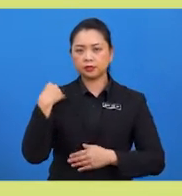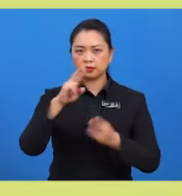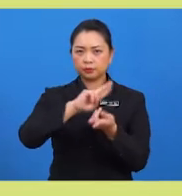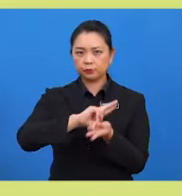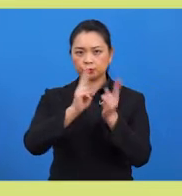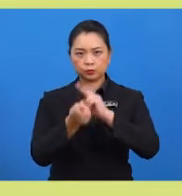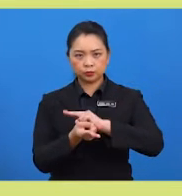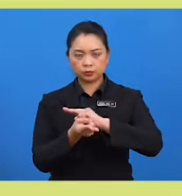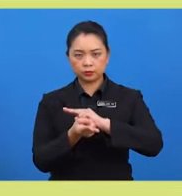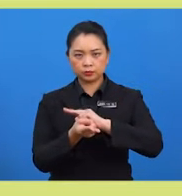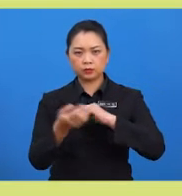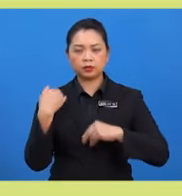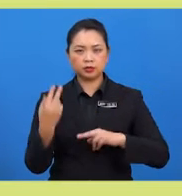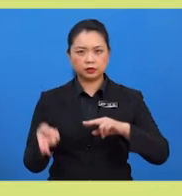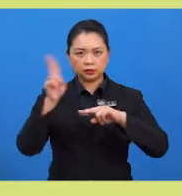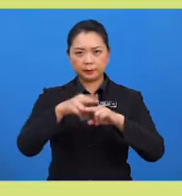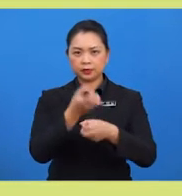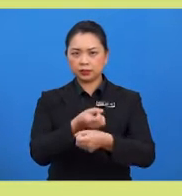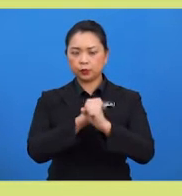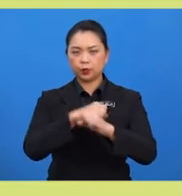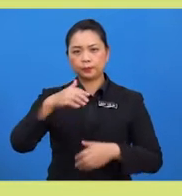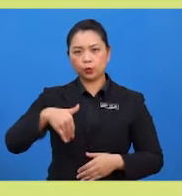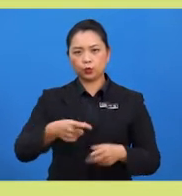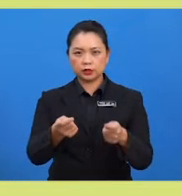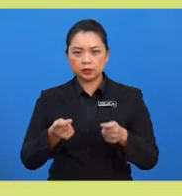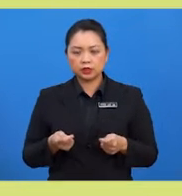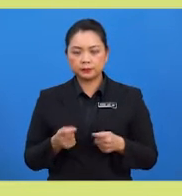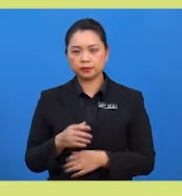iaitu tambahan butiran sewa belum terima sebanyak